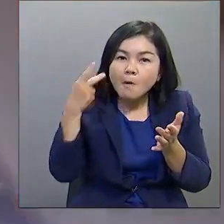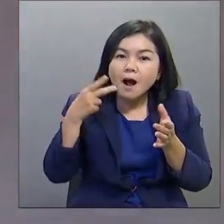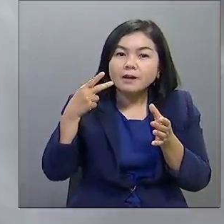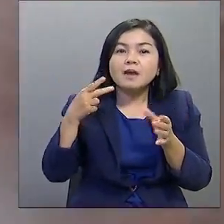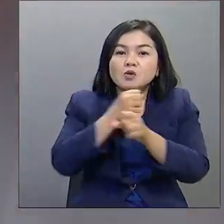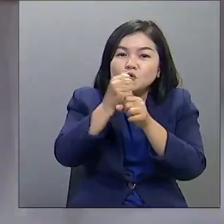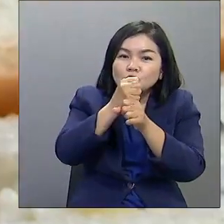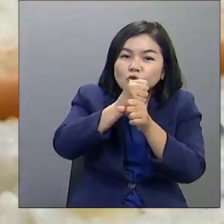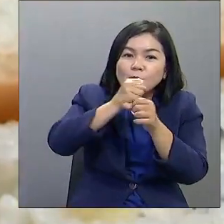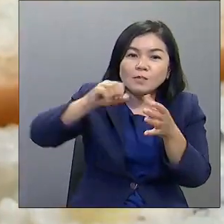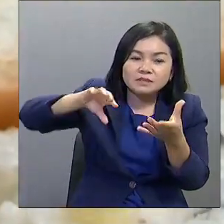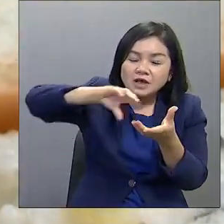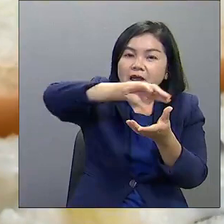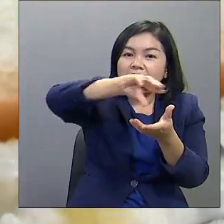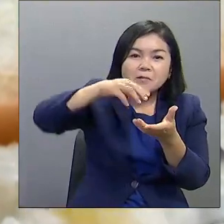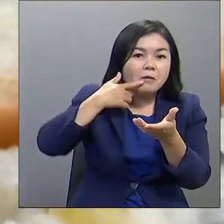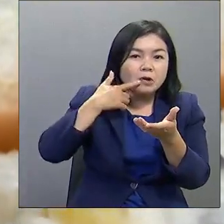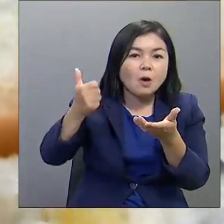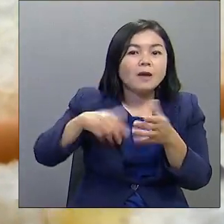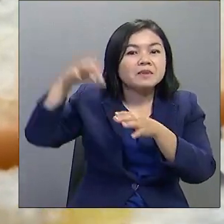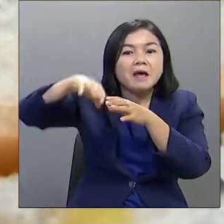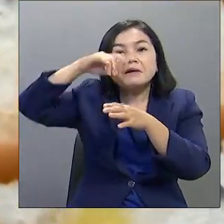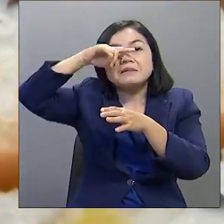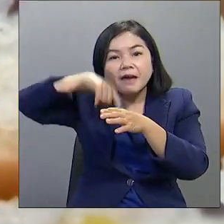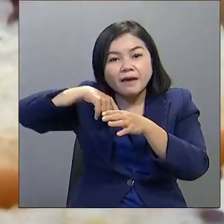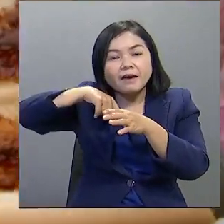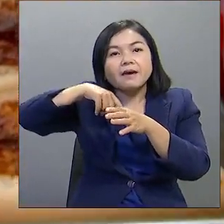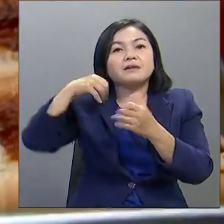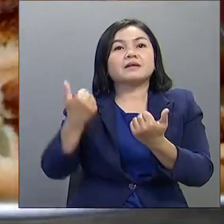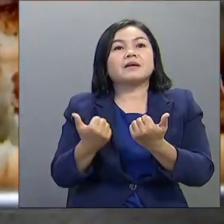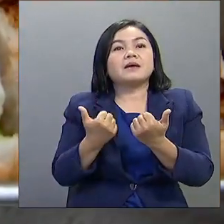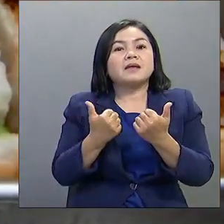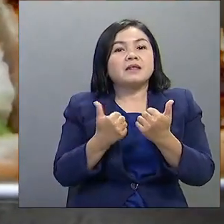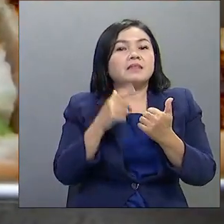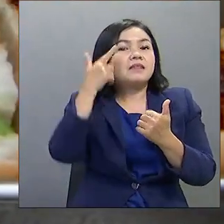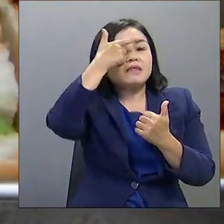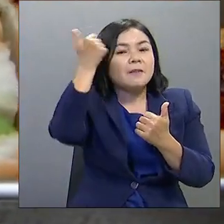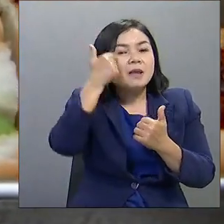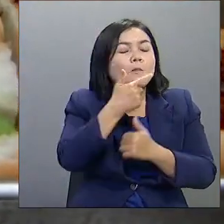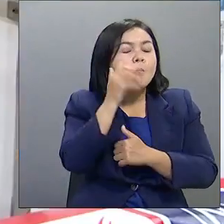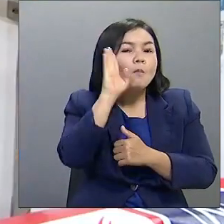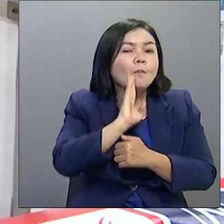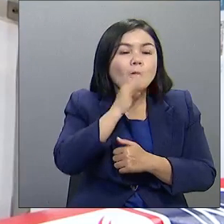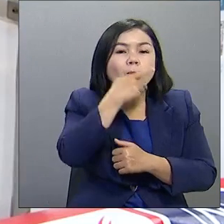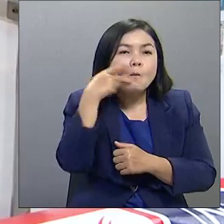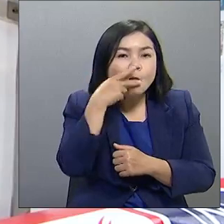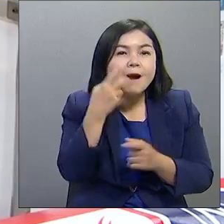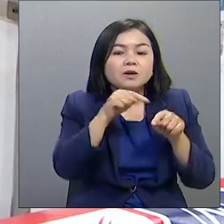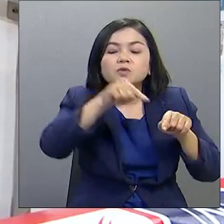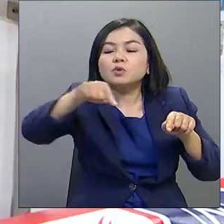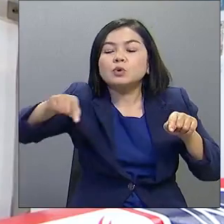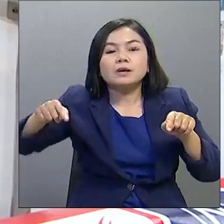อร่อยครับ ค่ะ ตัวนี้เป็นชาไทยครับ ชาไทย ครับอันนี้ช็อกโกแลตนมสด ช็อกโกแลตนมสด ไม่ว่าจะเป็นตัวนี้ตัวนี้ตัว